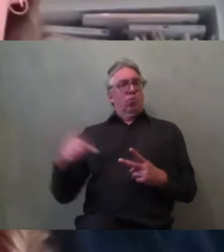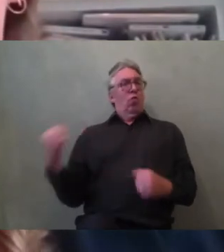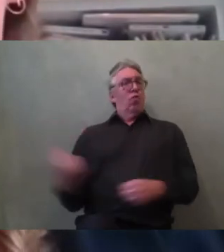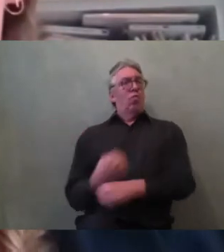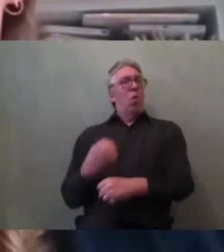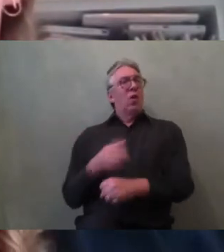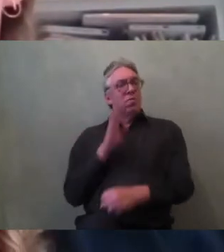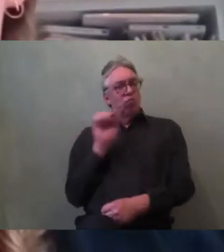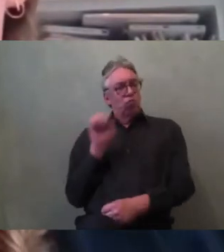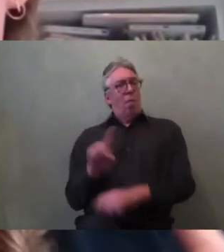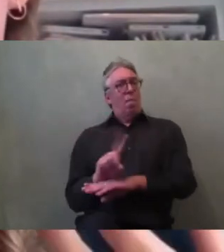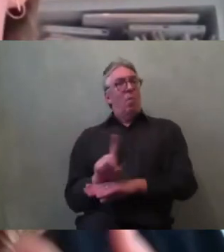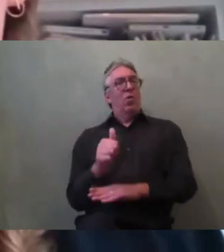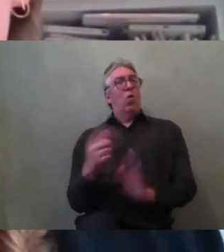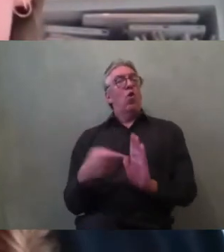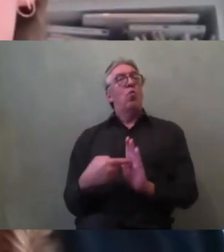ook